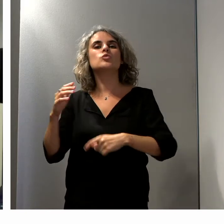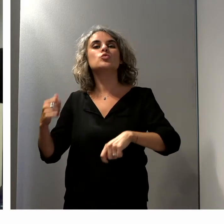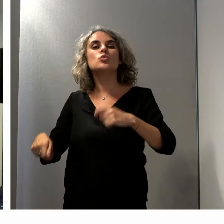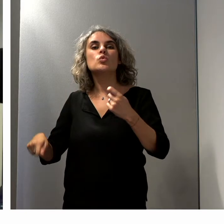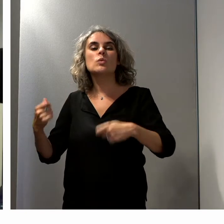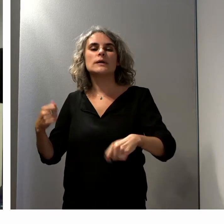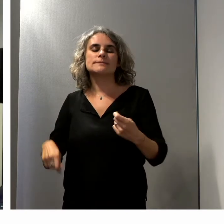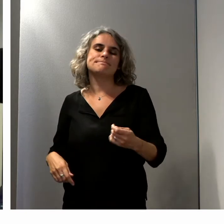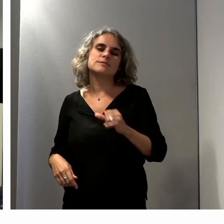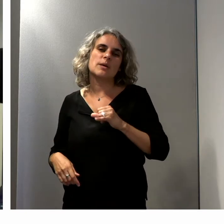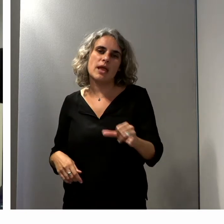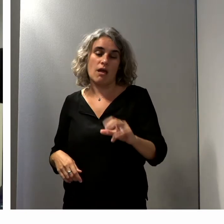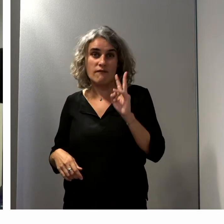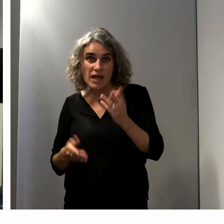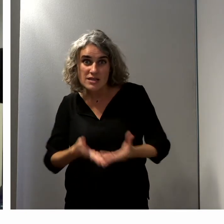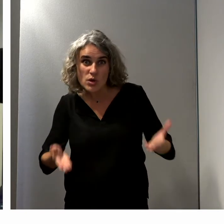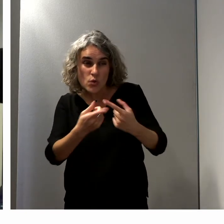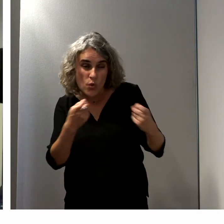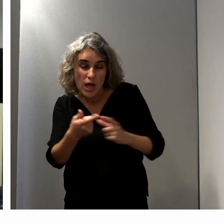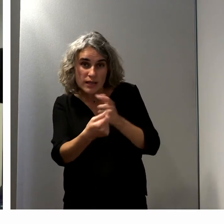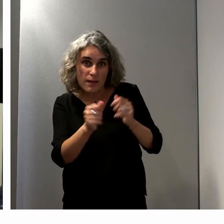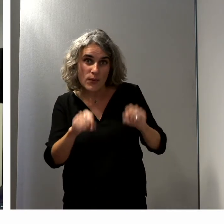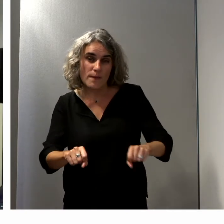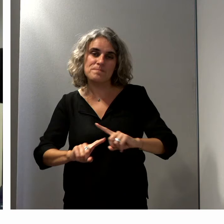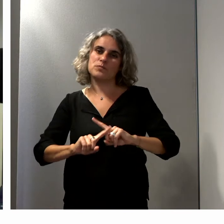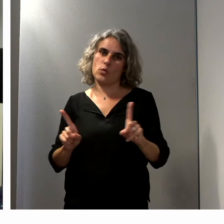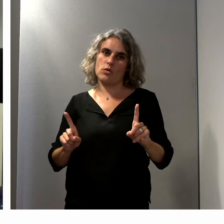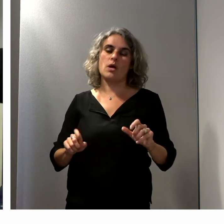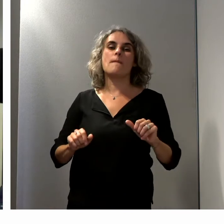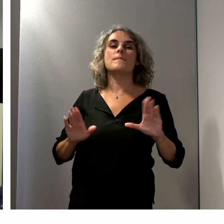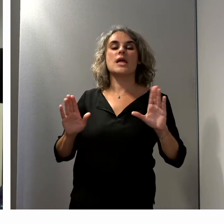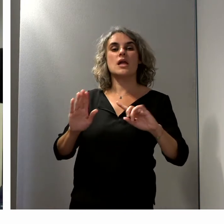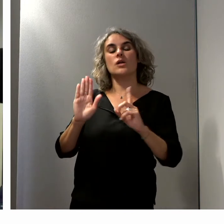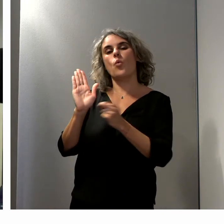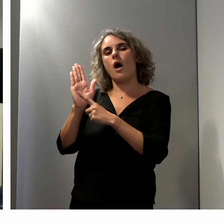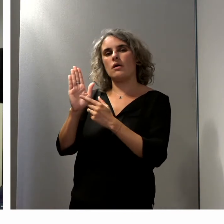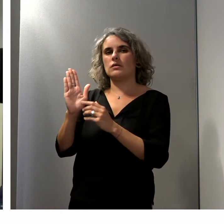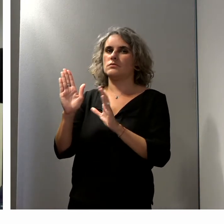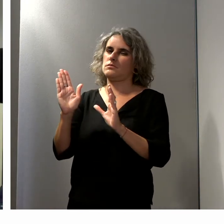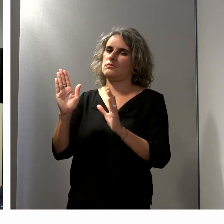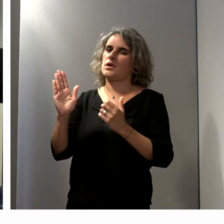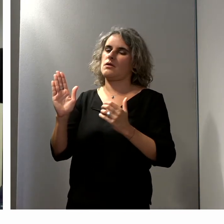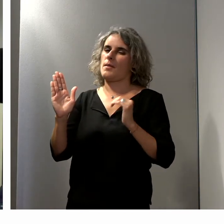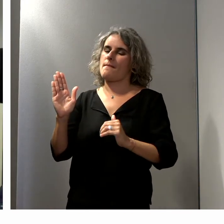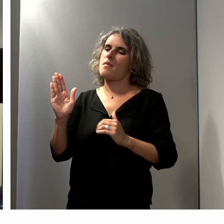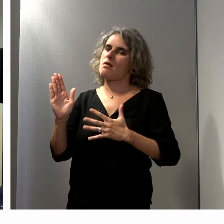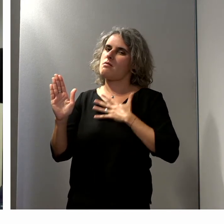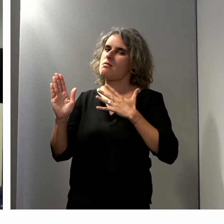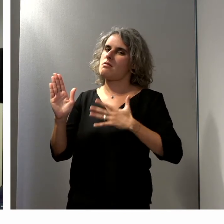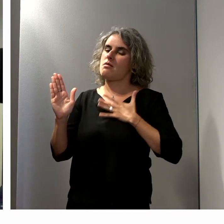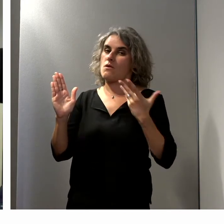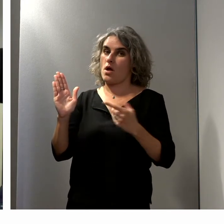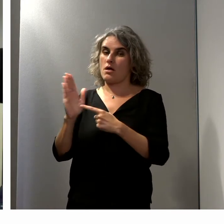souple pour s'adapter aux diversités. Par contre, le droit a un avantage, excusez-moi du coup, c'est celui